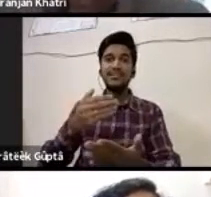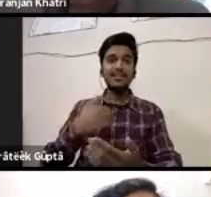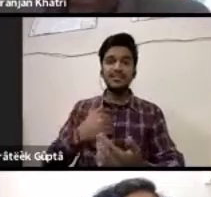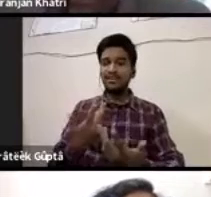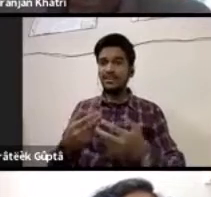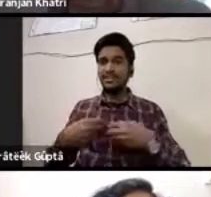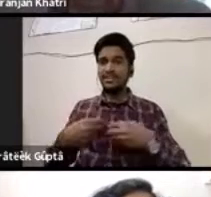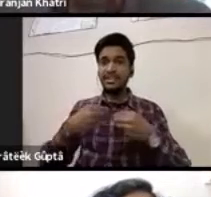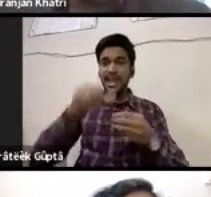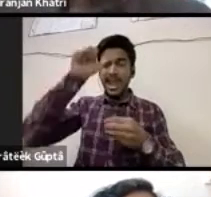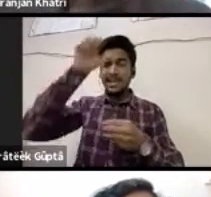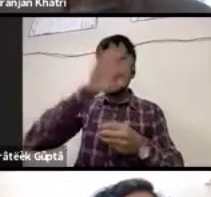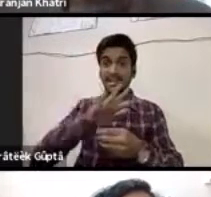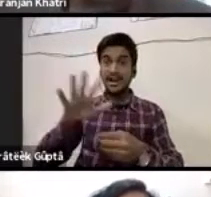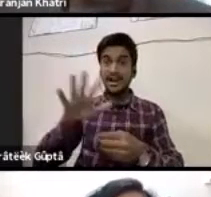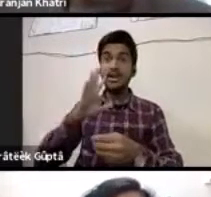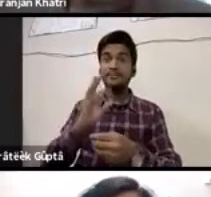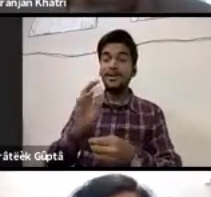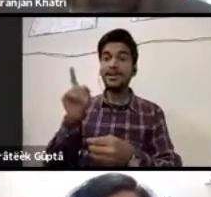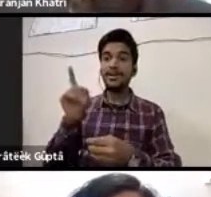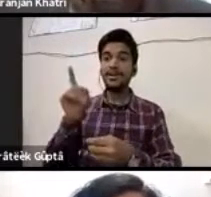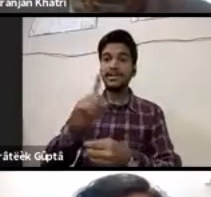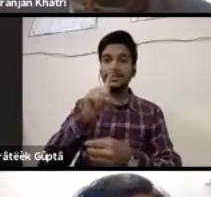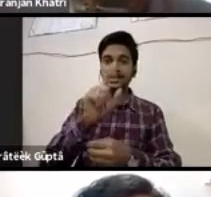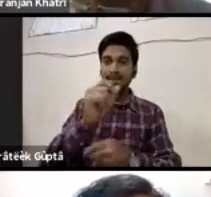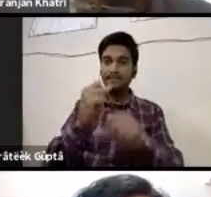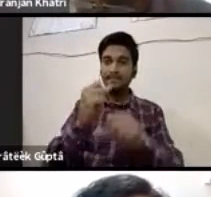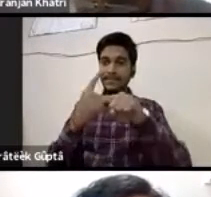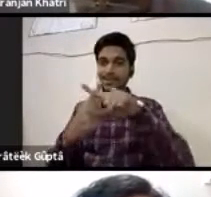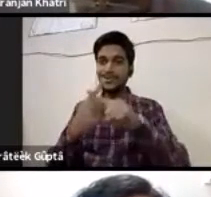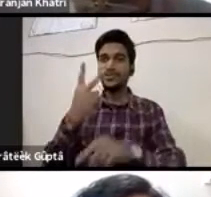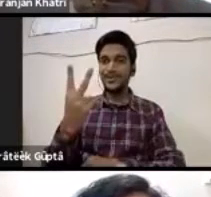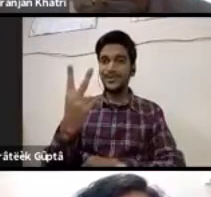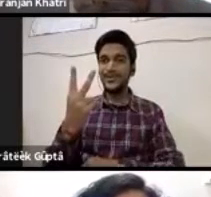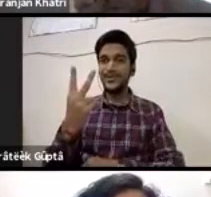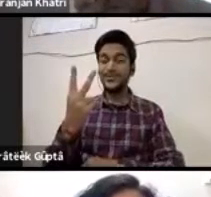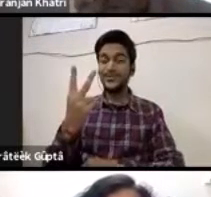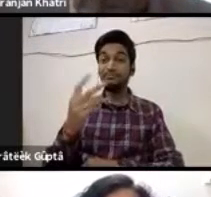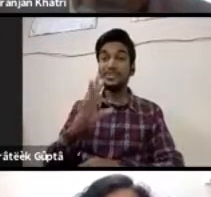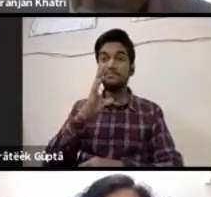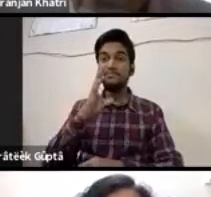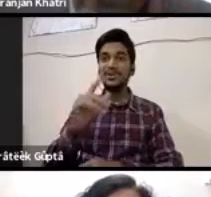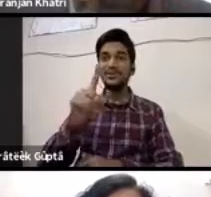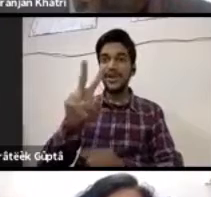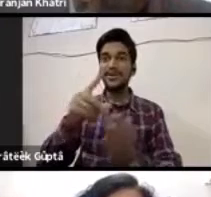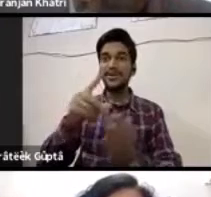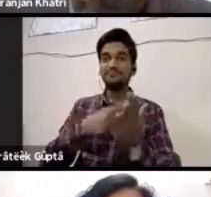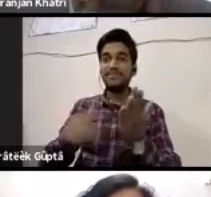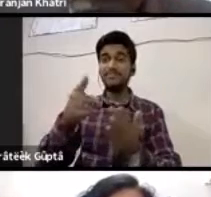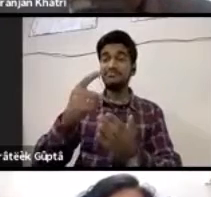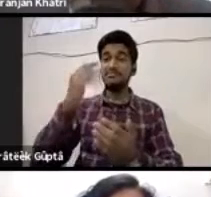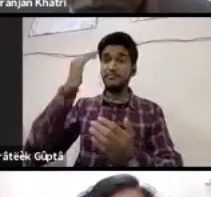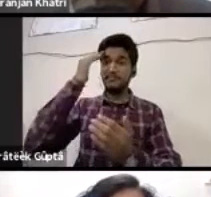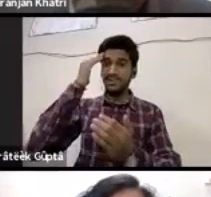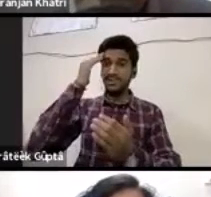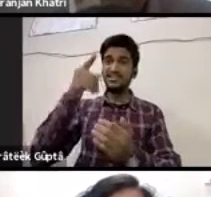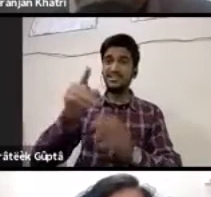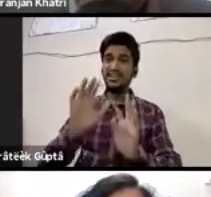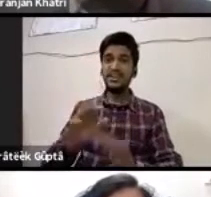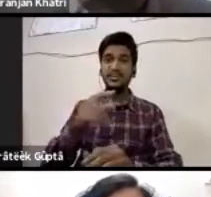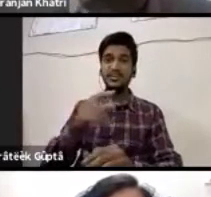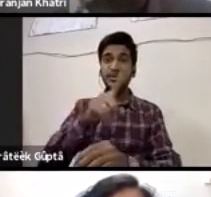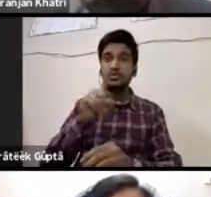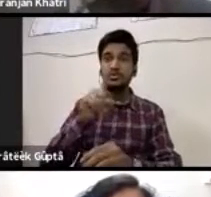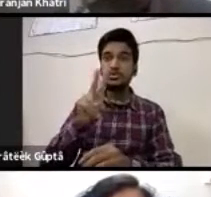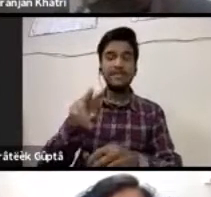आगे नहीं बढ़ सकते हैं, तो 12वीं तो होनी चाहिए, और 12वीं मुझे पता था कि वो 12वीं करना उसके बस की बात नहीं है। And that's